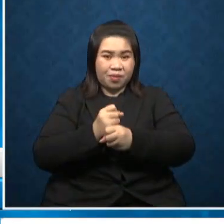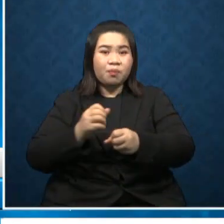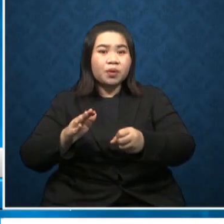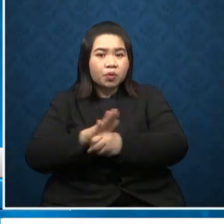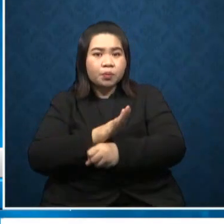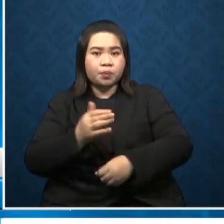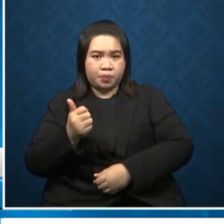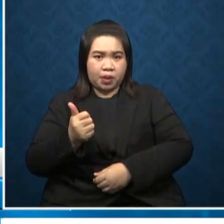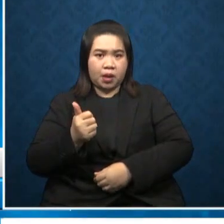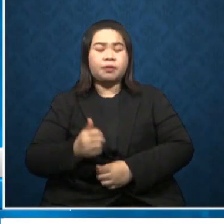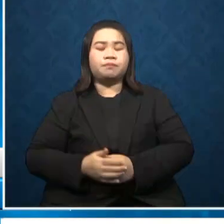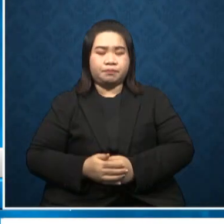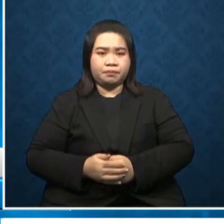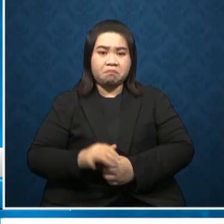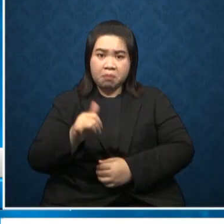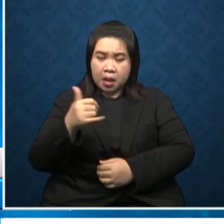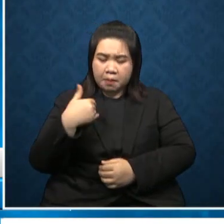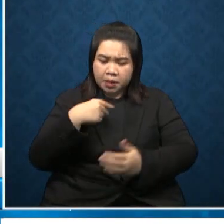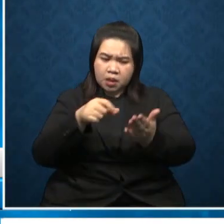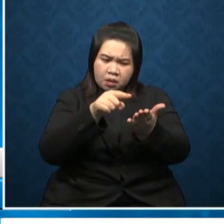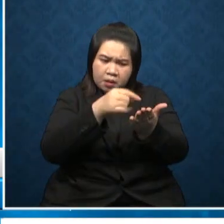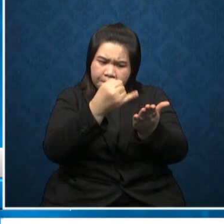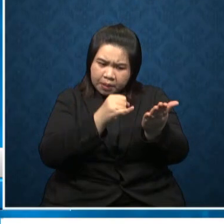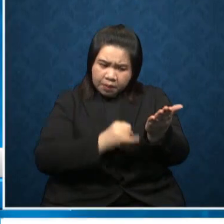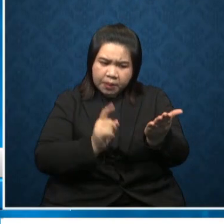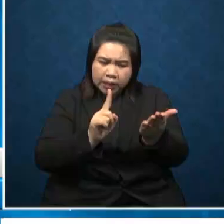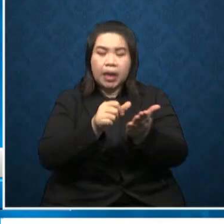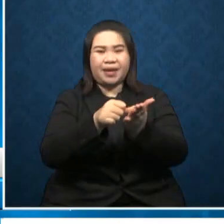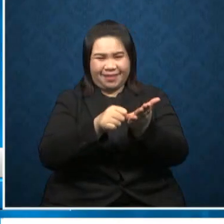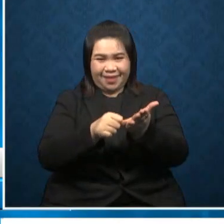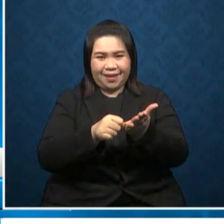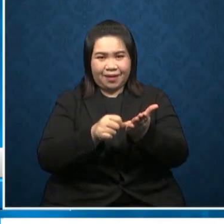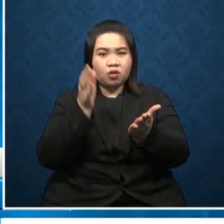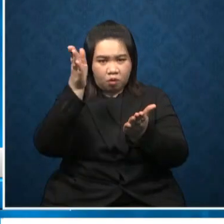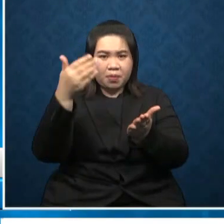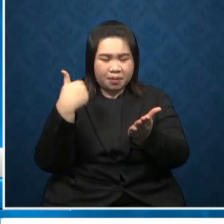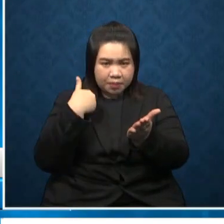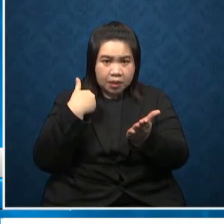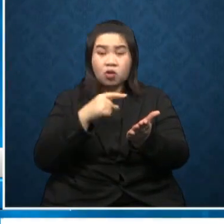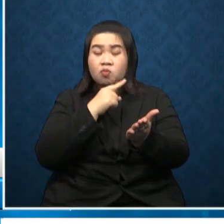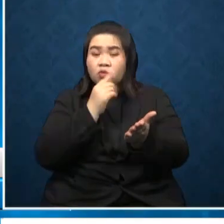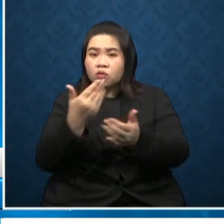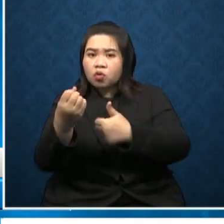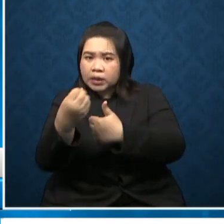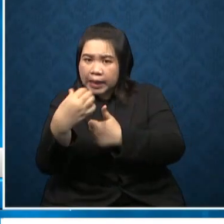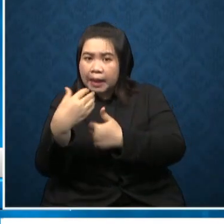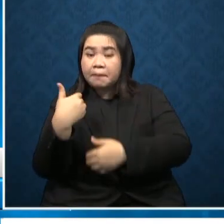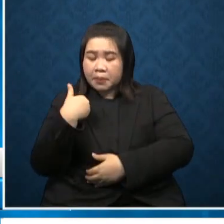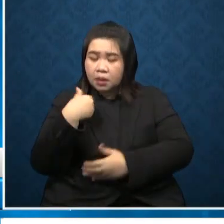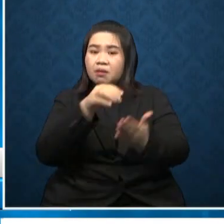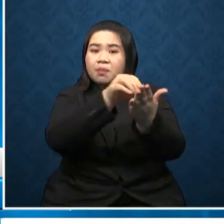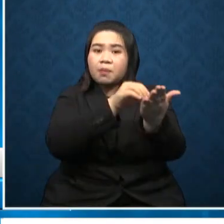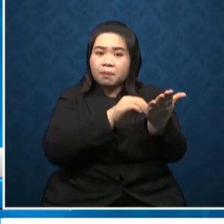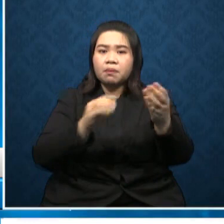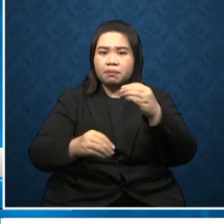ครับรวมทั้งแก้ไขจุดที่ผิดพลาดด้วยนะครับแล้วก็จะได้เพิ่มเติมในเรื่องของข้อเสนอแนะหรือว่า